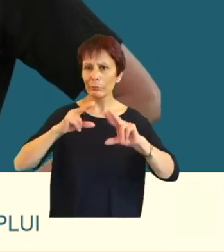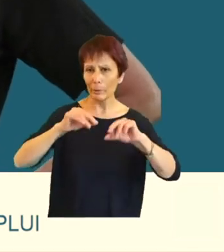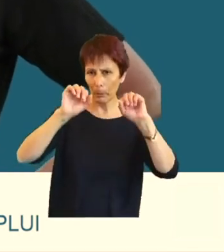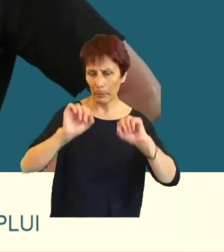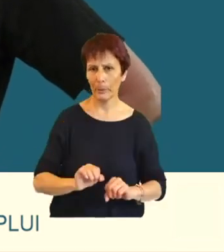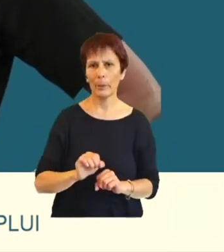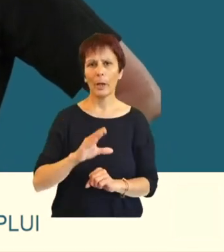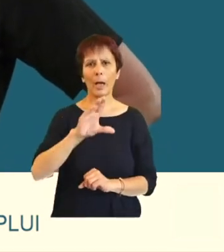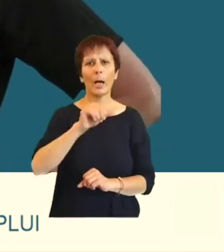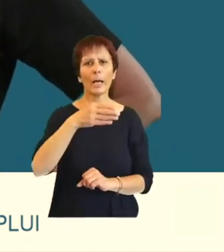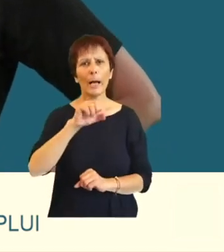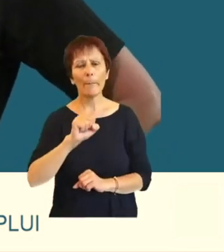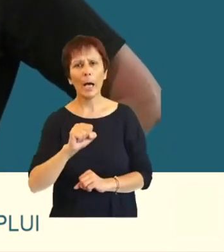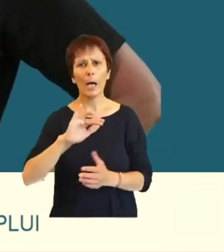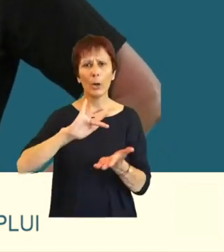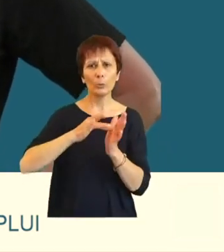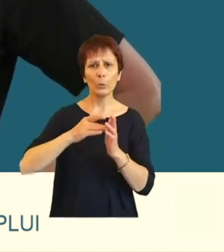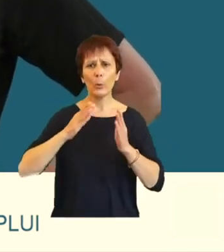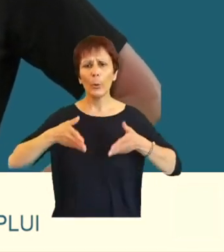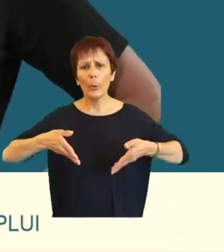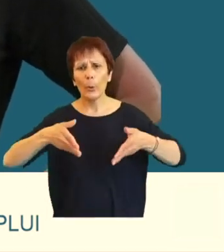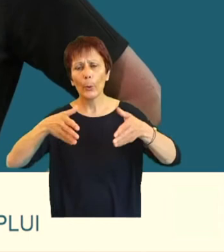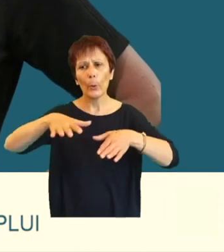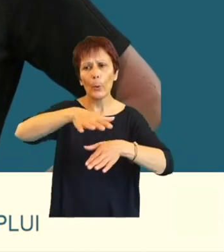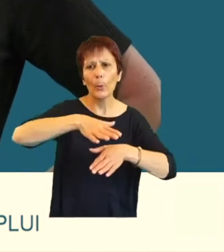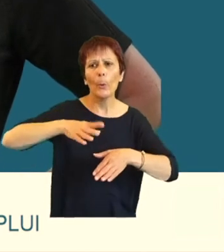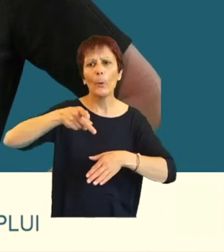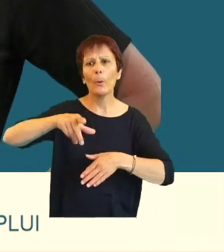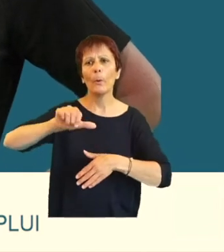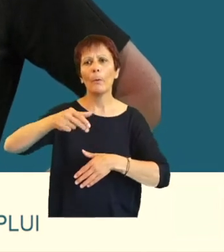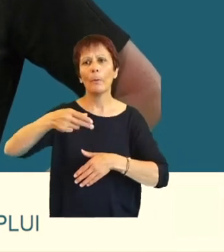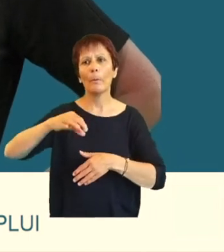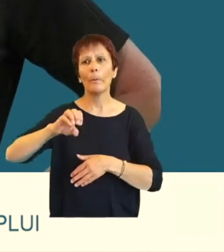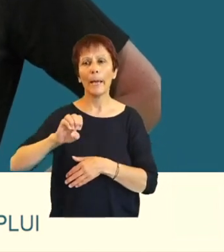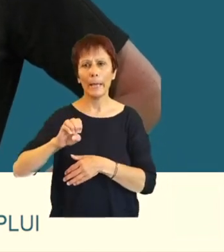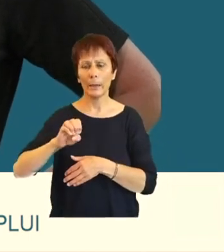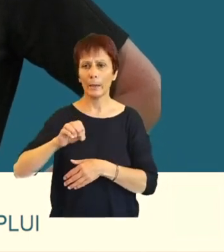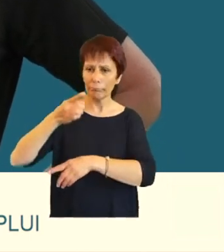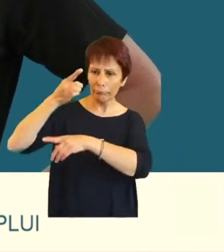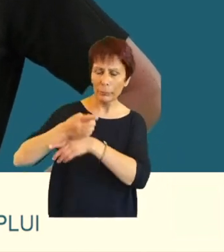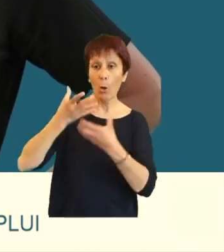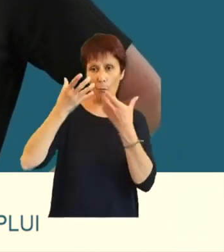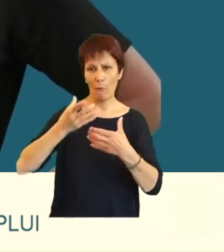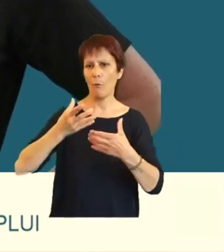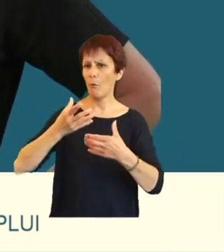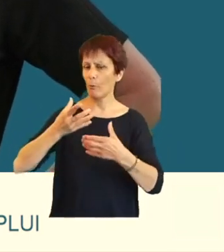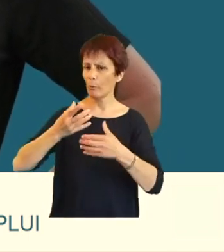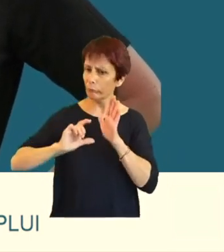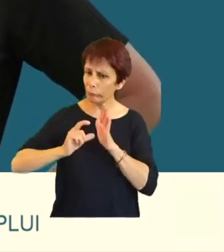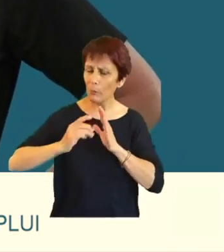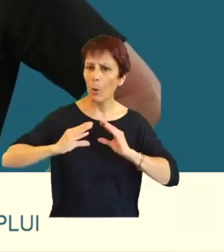Le CAMA, toutes les rues adjacentes à la Plaine, nous souhaitons que les injonctions se fassent et que la politique, en tout